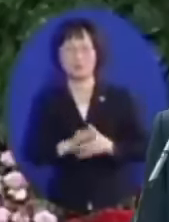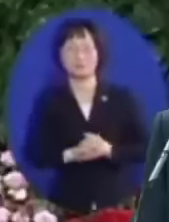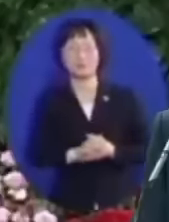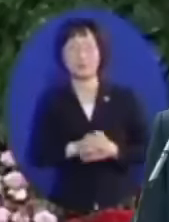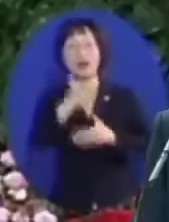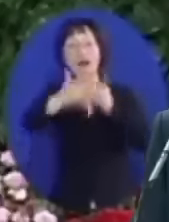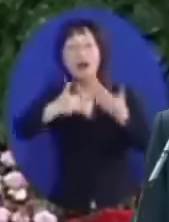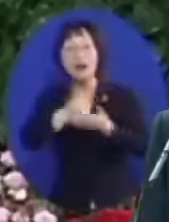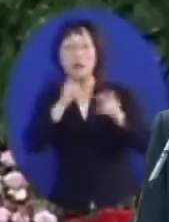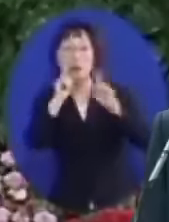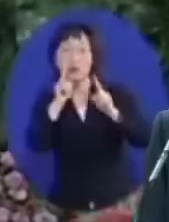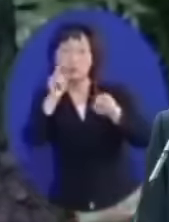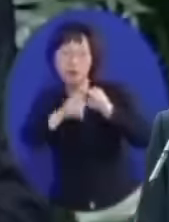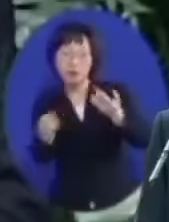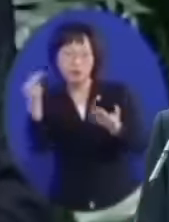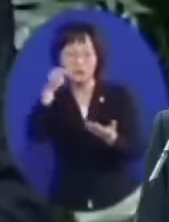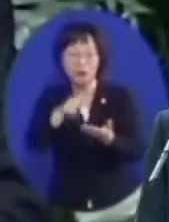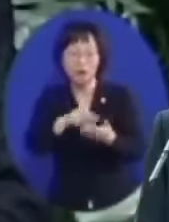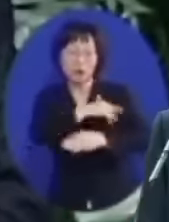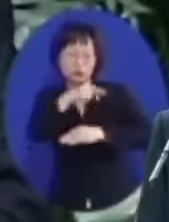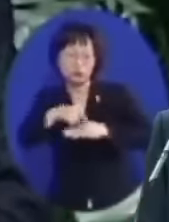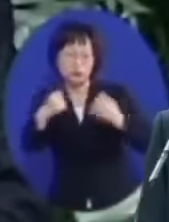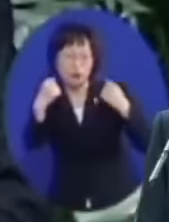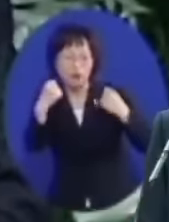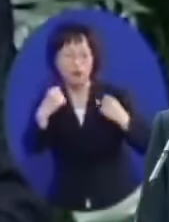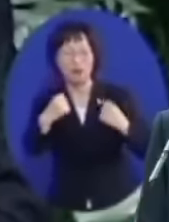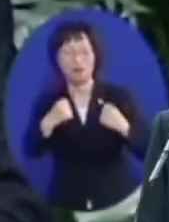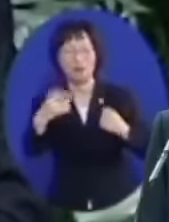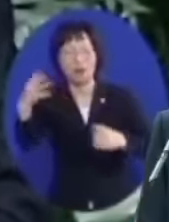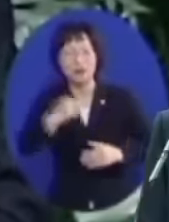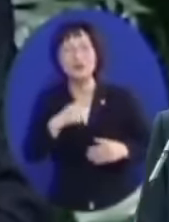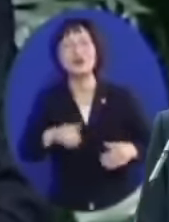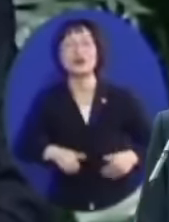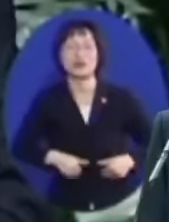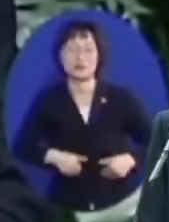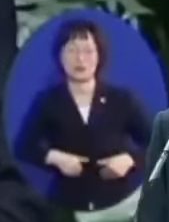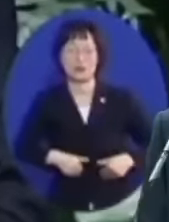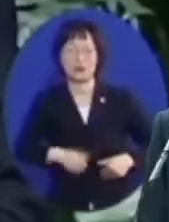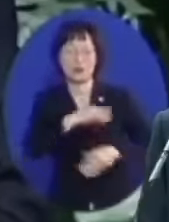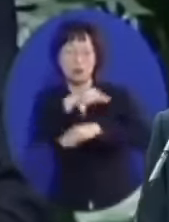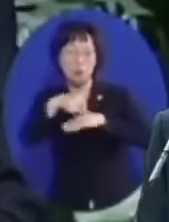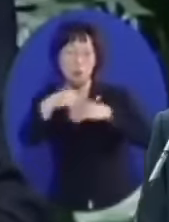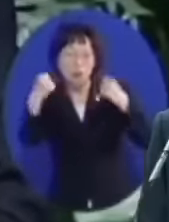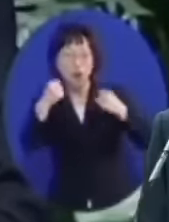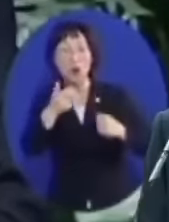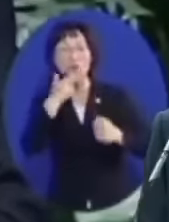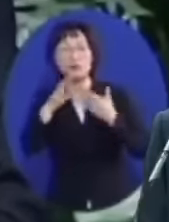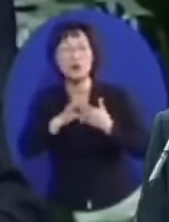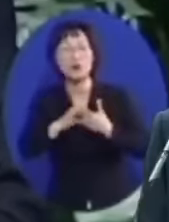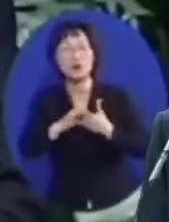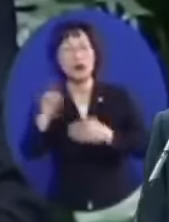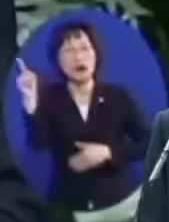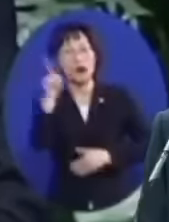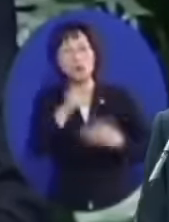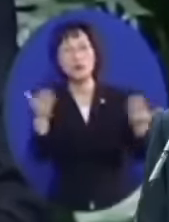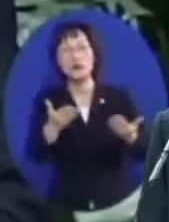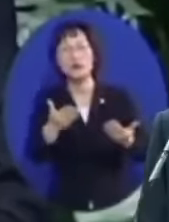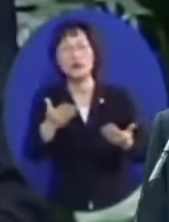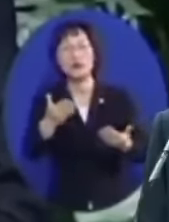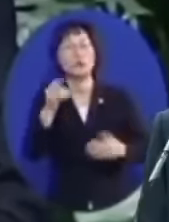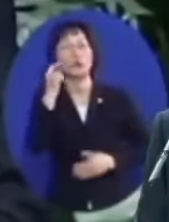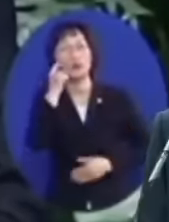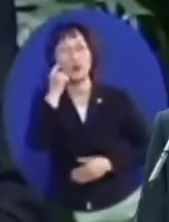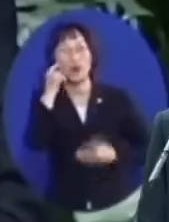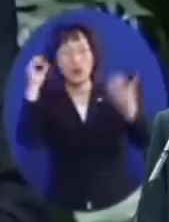하나님 말씀에 써서 육체의 건강을 가져야 되겠습니다. 건강이 없으면 아무것도 안 돼요. 어린아이 때부터